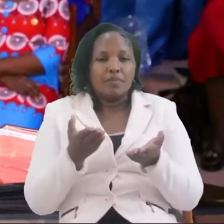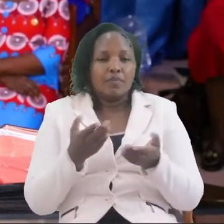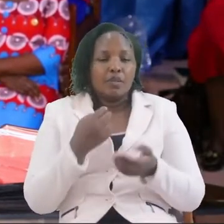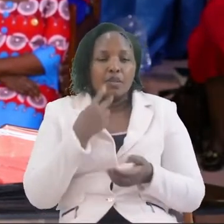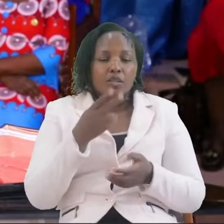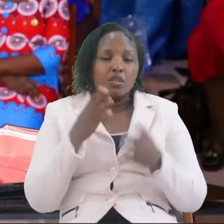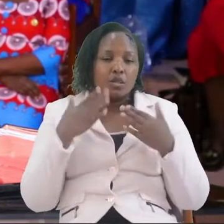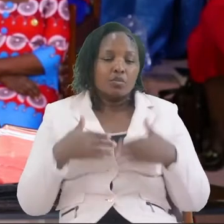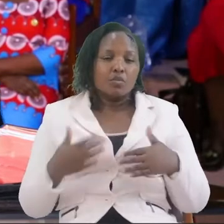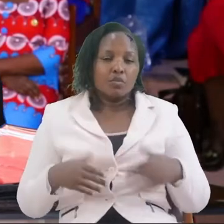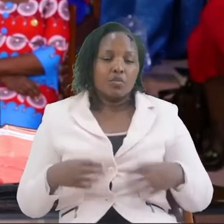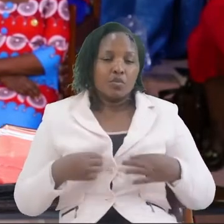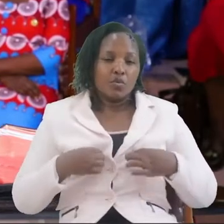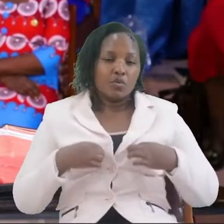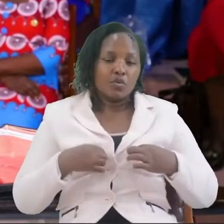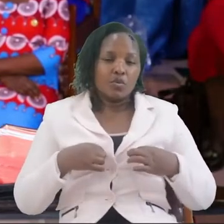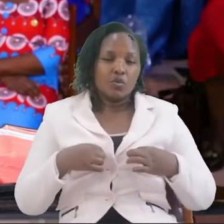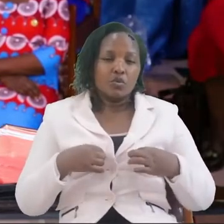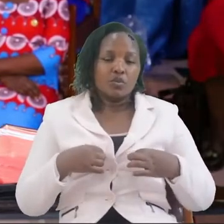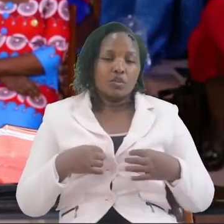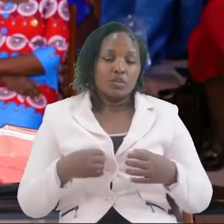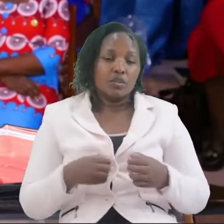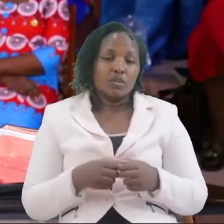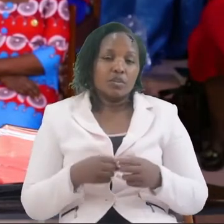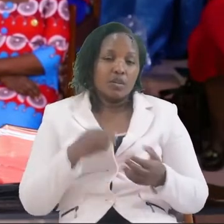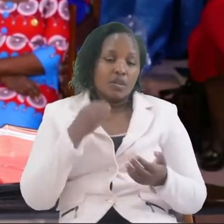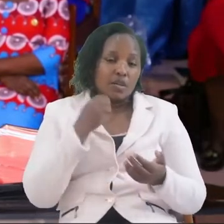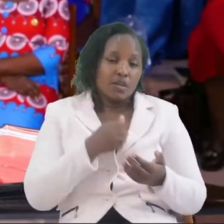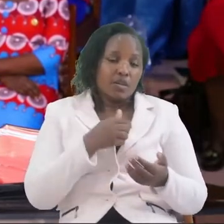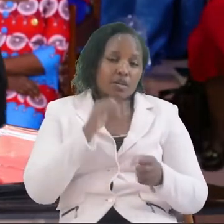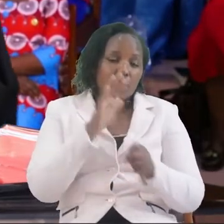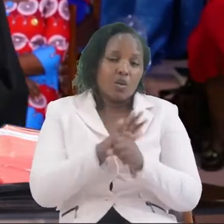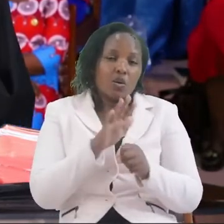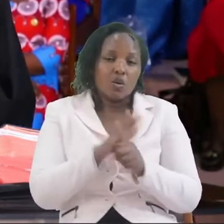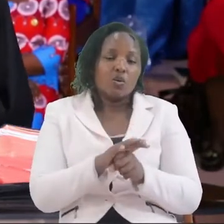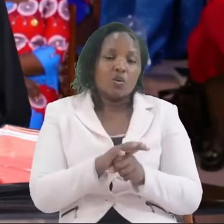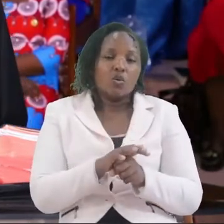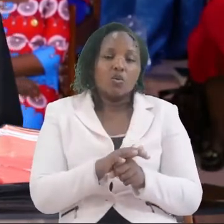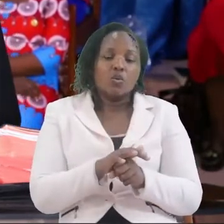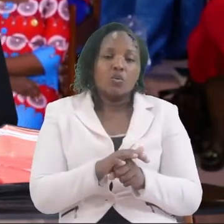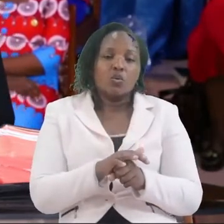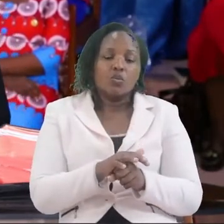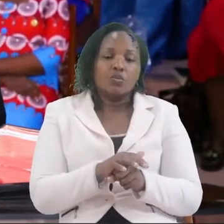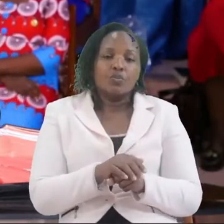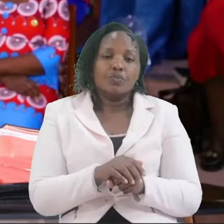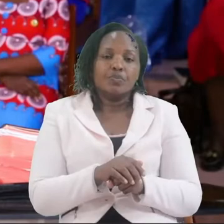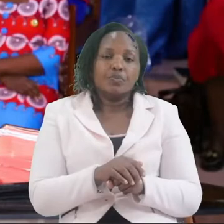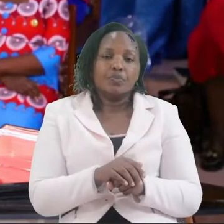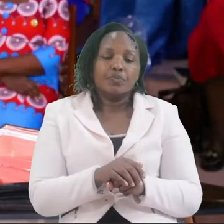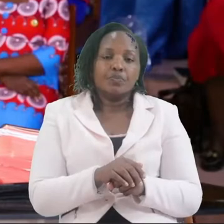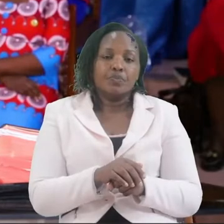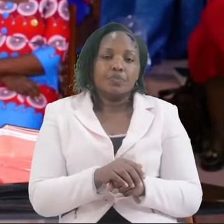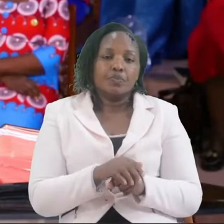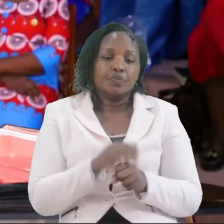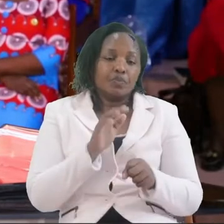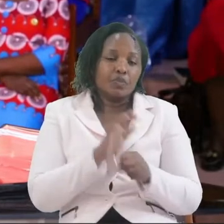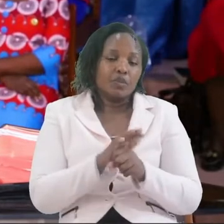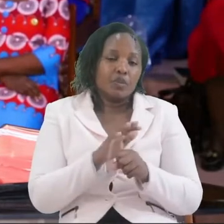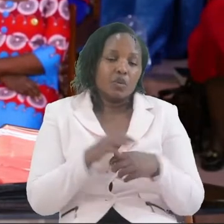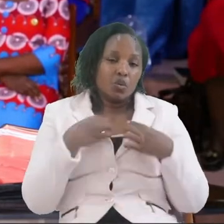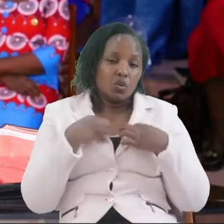watu labda wamevaa mavazi ya kifahari sio kama yako, ya bei kali, zile tunaita